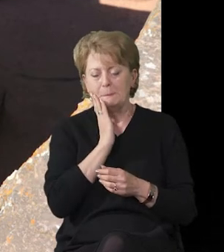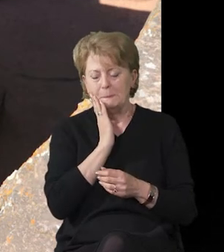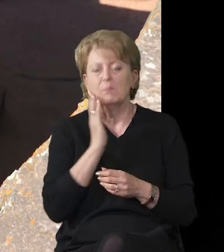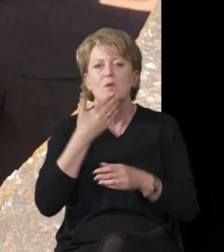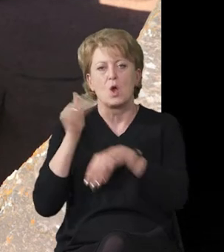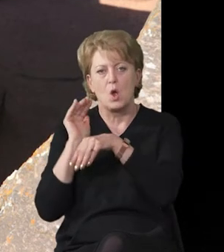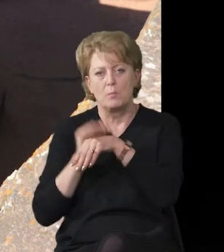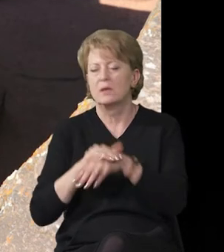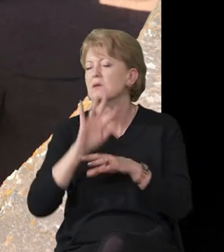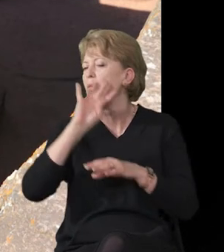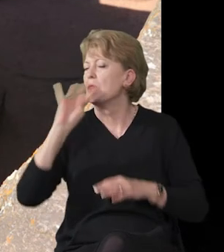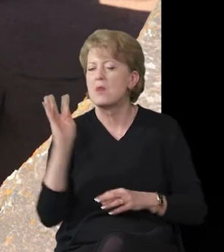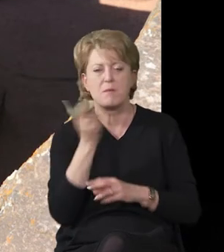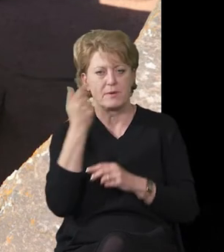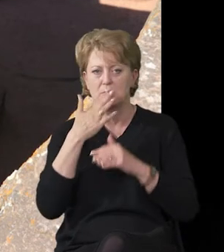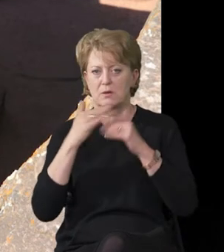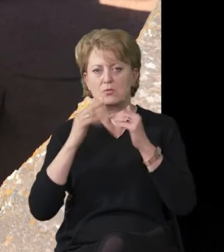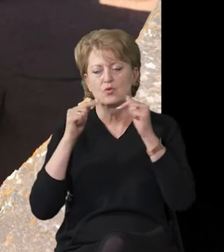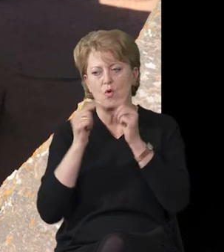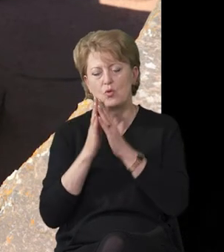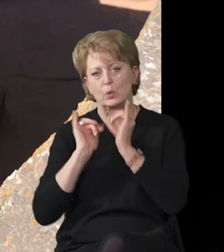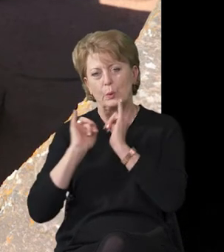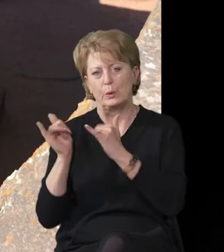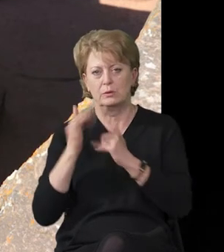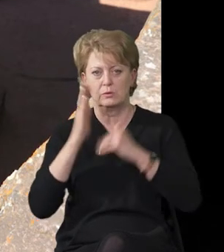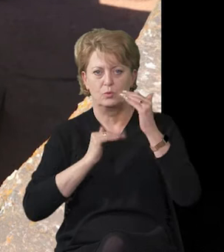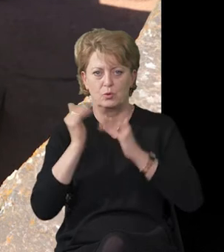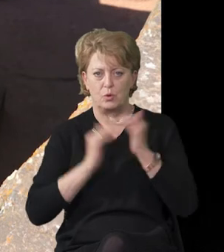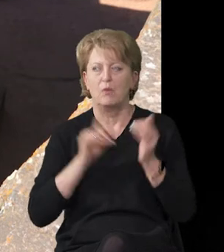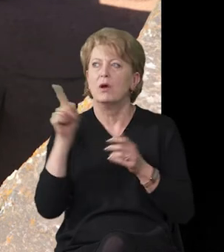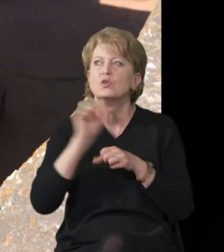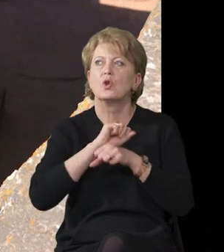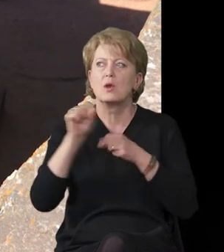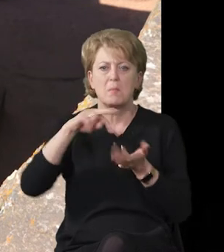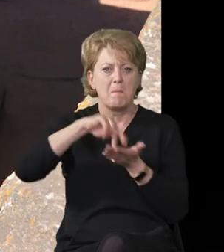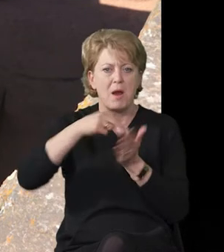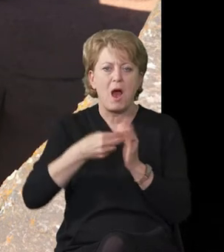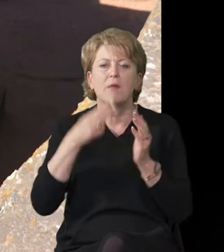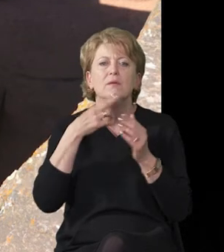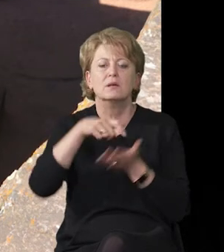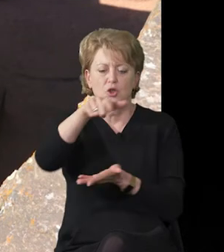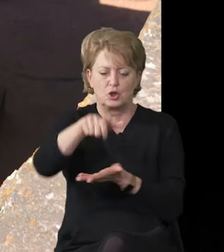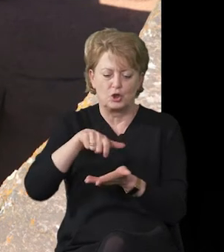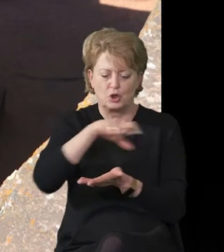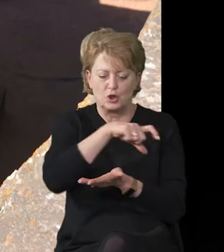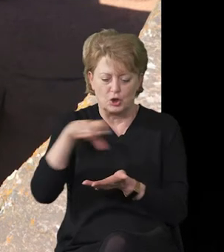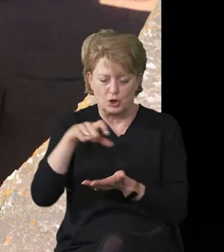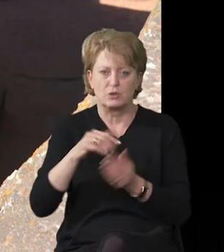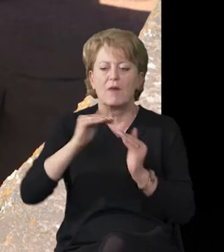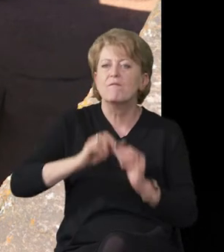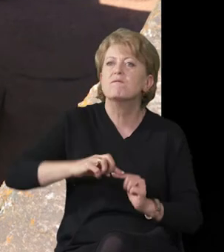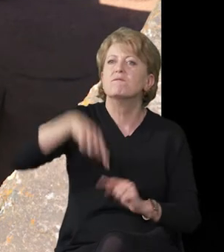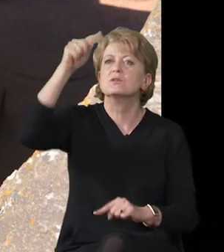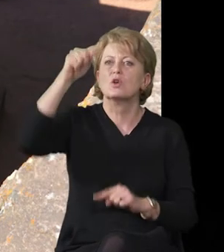oto powstał Bet Georgis. To jest kościół zbudowany na planie równoramiennego krzyża o wysokości 15 metrów.